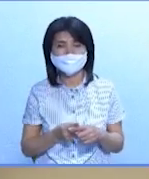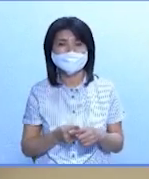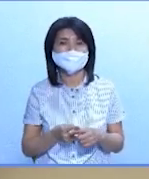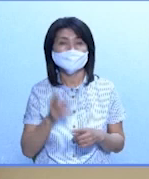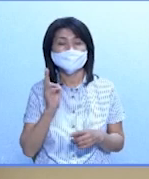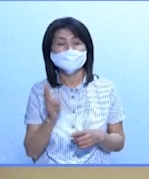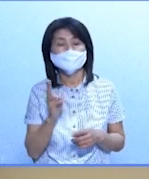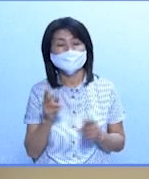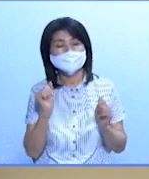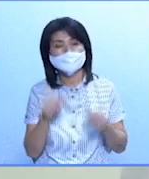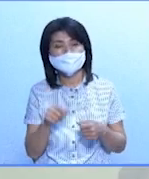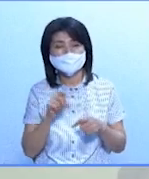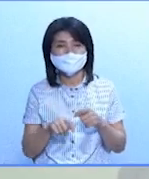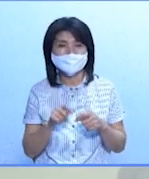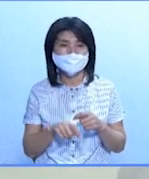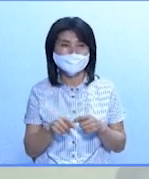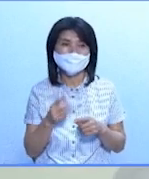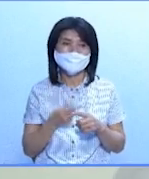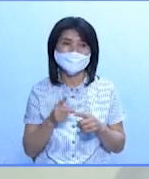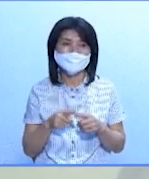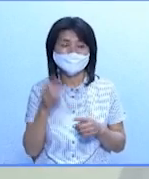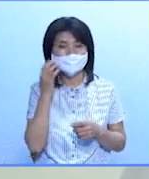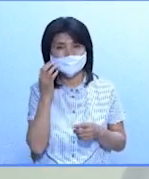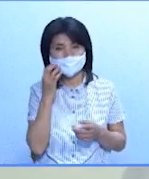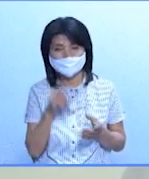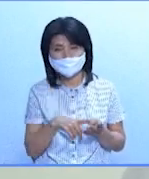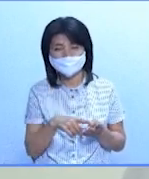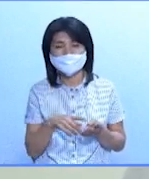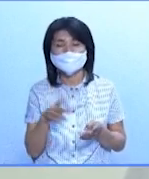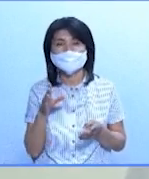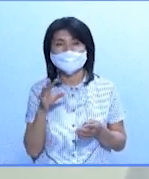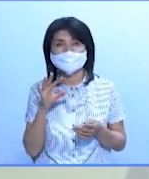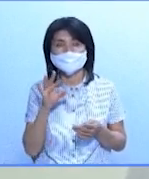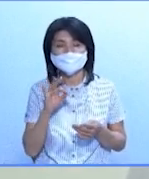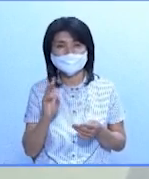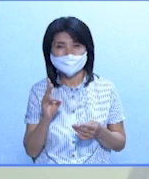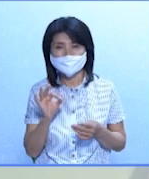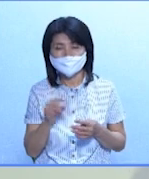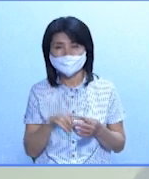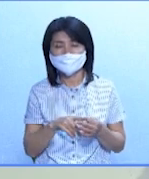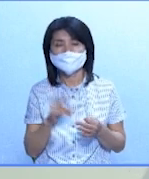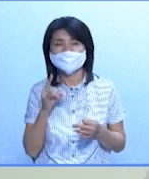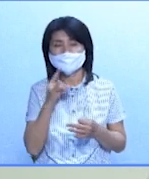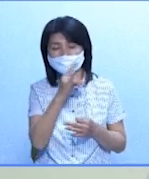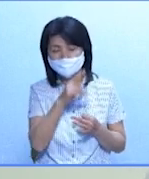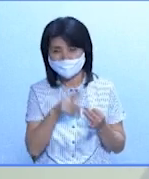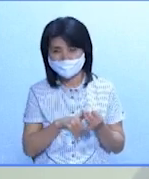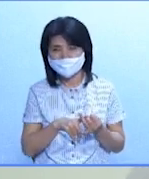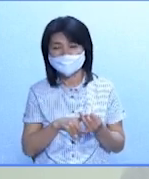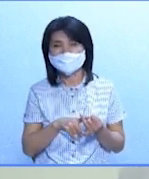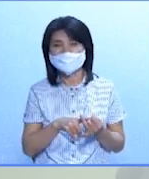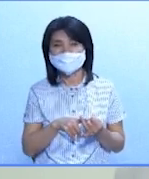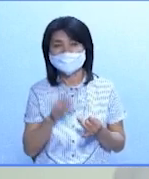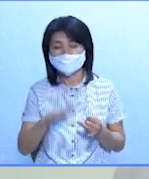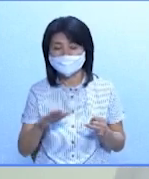на тестирование? В первую очередь идут беременные, онкобольные, которые нужно срочно в санавиацию заказывают. В первую очередь их